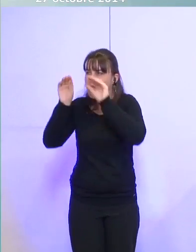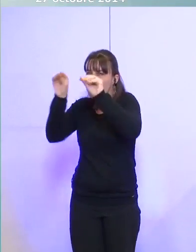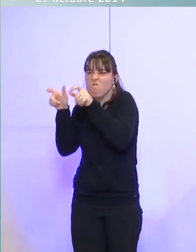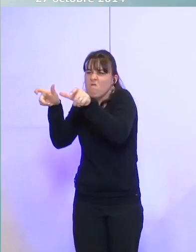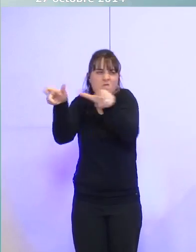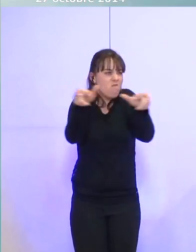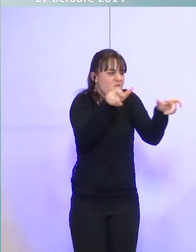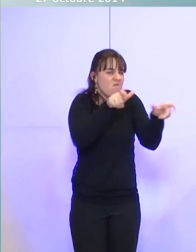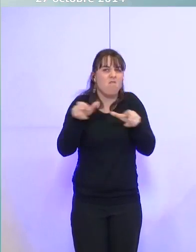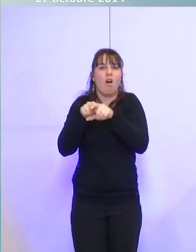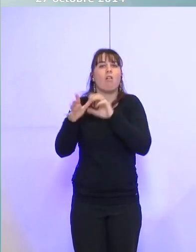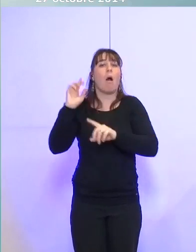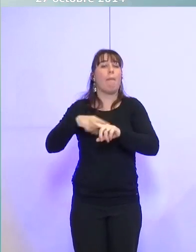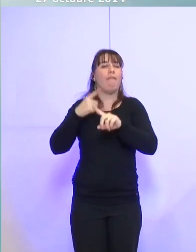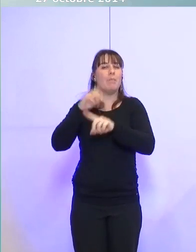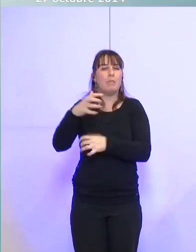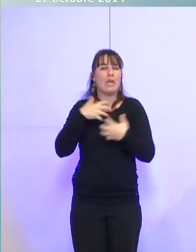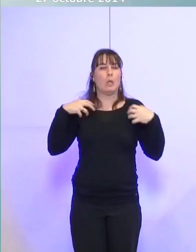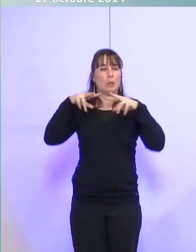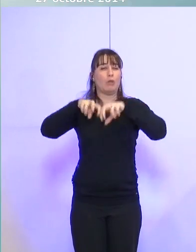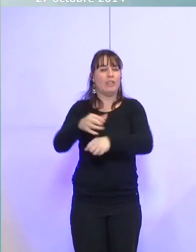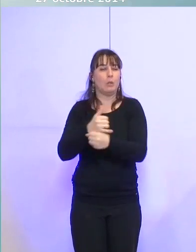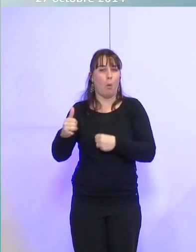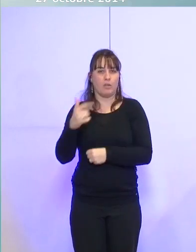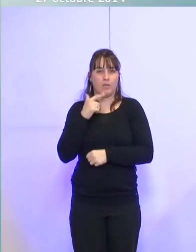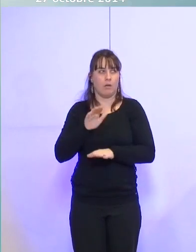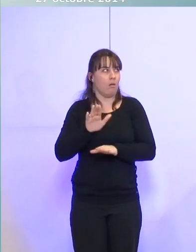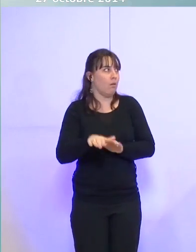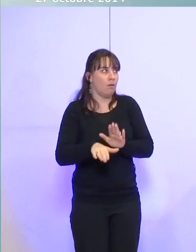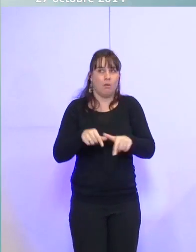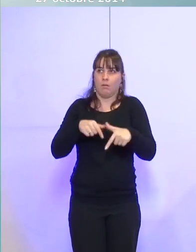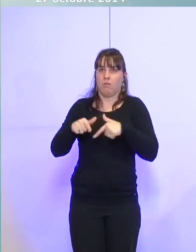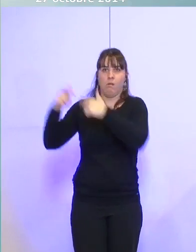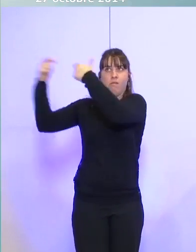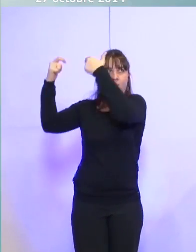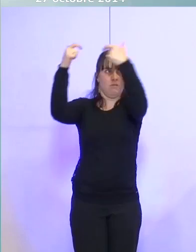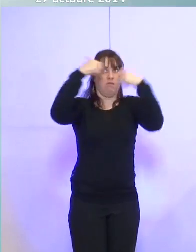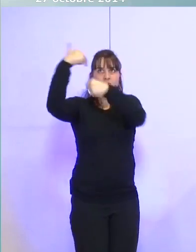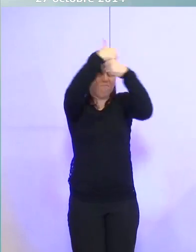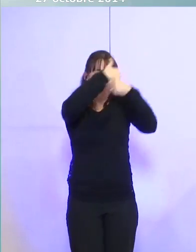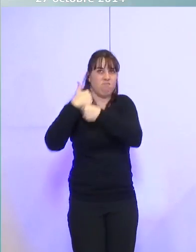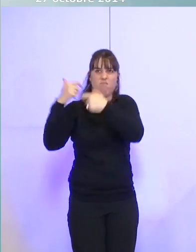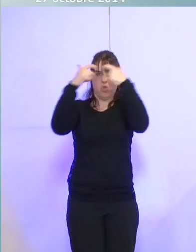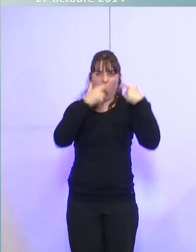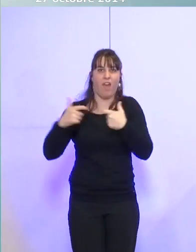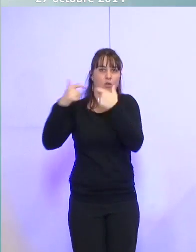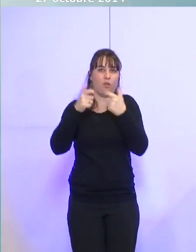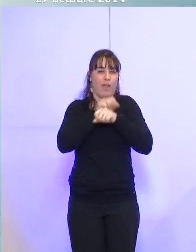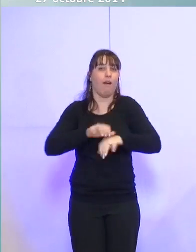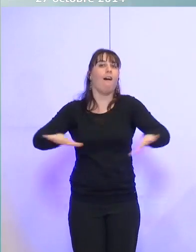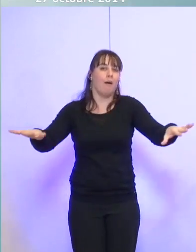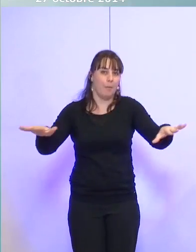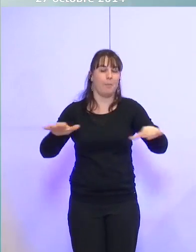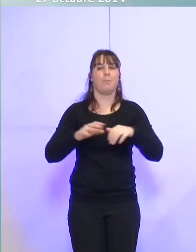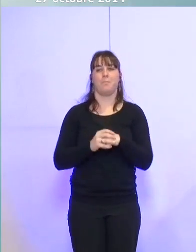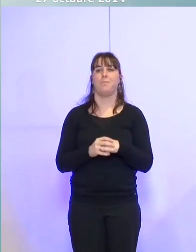où on ne peut plus, comme dans certains films de science-fiction, faire un pas, que ce soit chez soi ou à l'extérieur, sans être fiché, surveillé. Donc là,